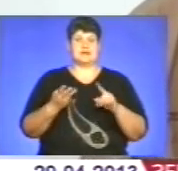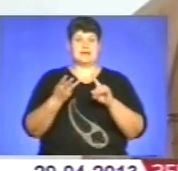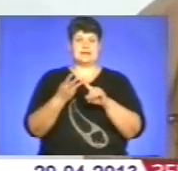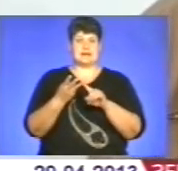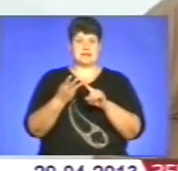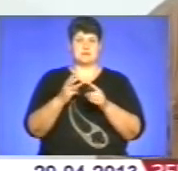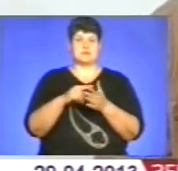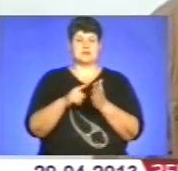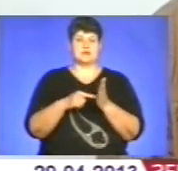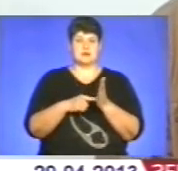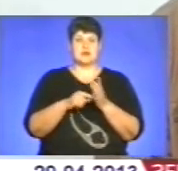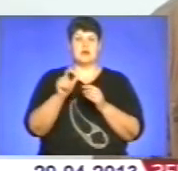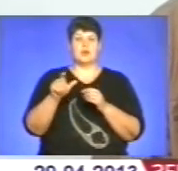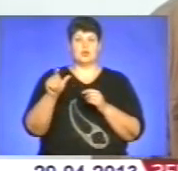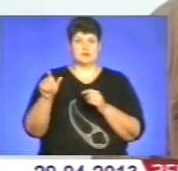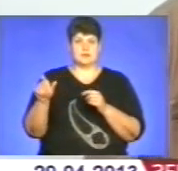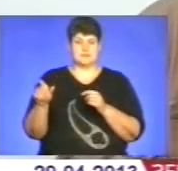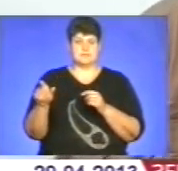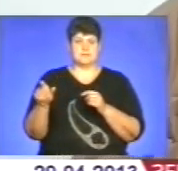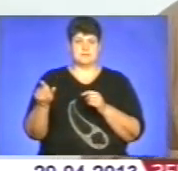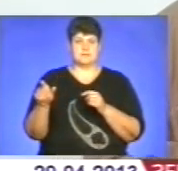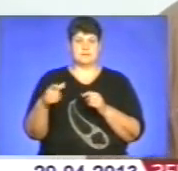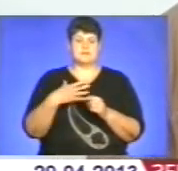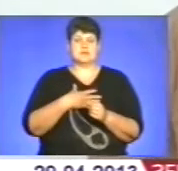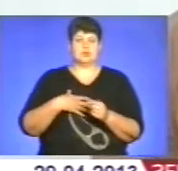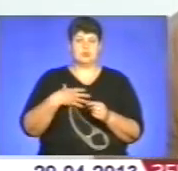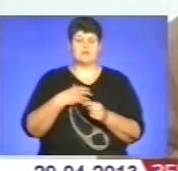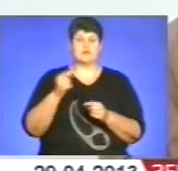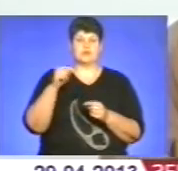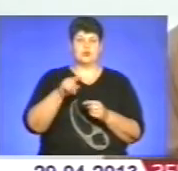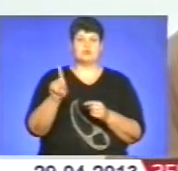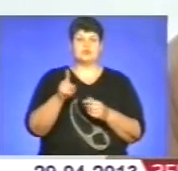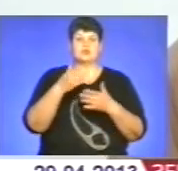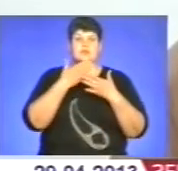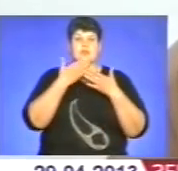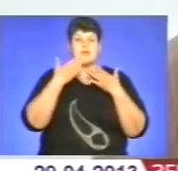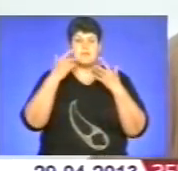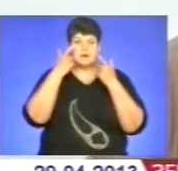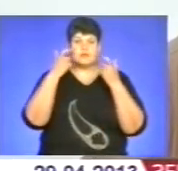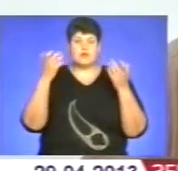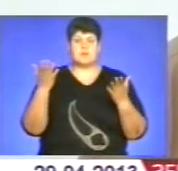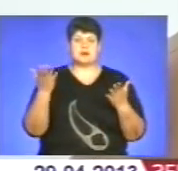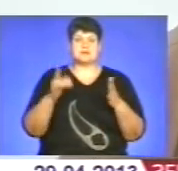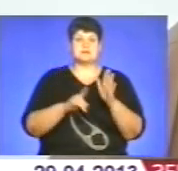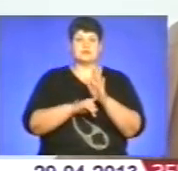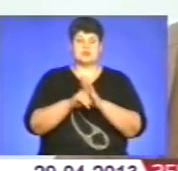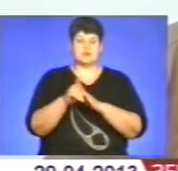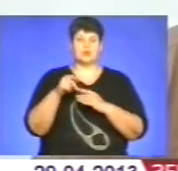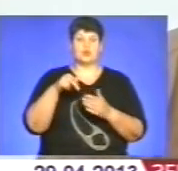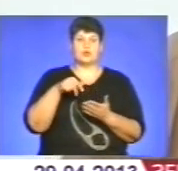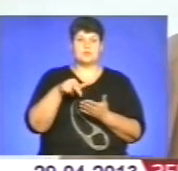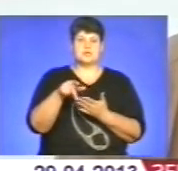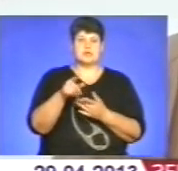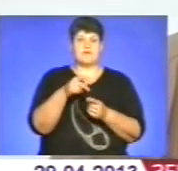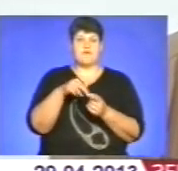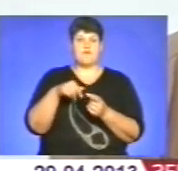питання. Люди стурбовані в тому, що немає інформації. З самого початку пішли